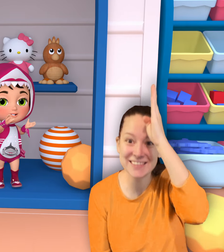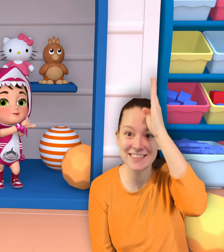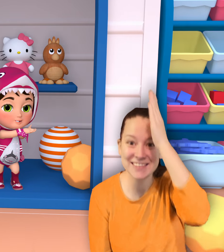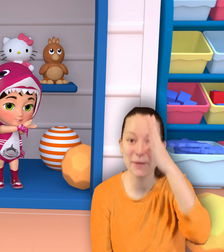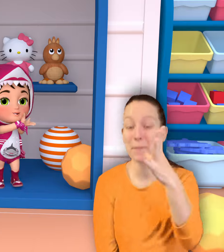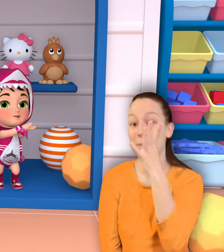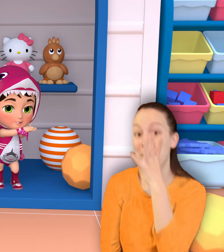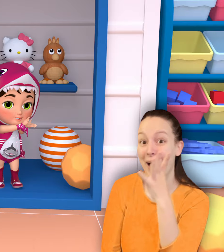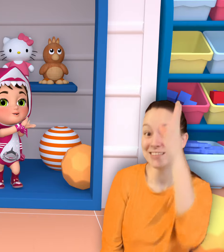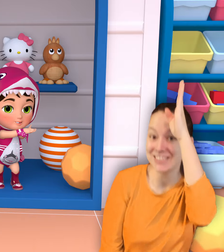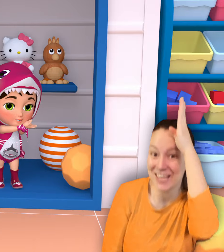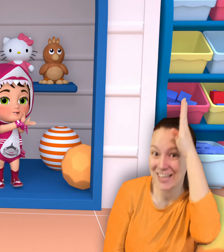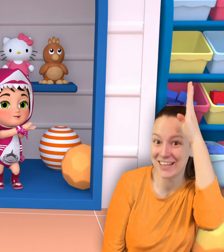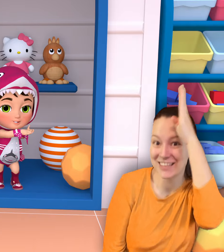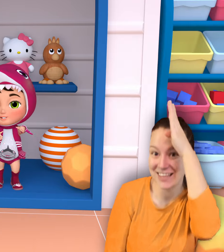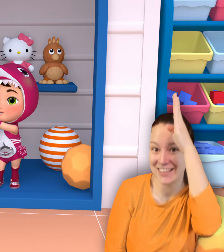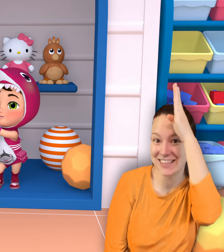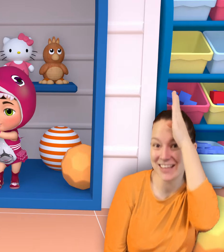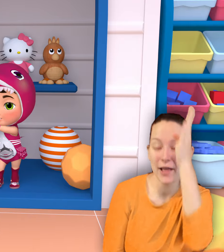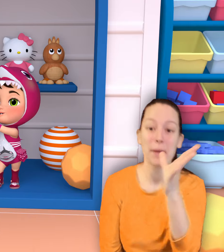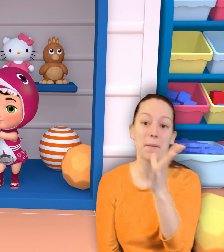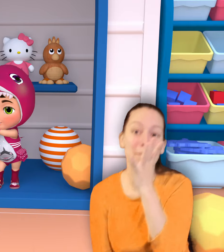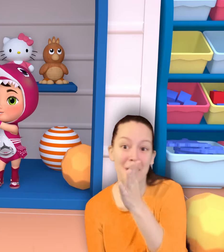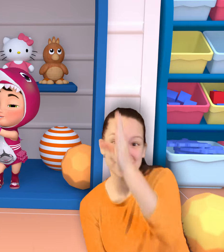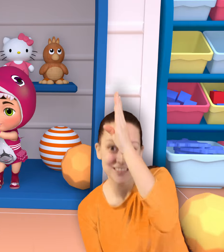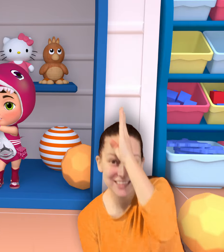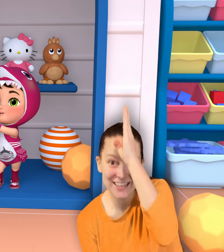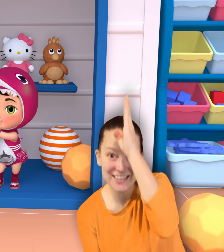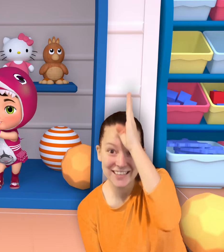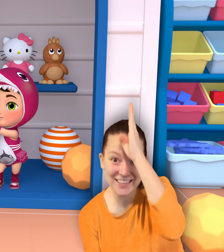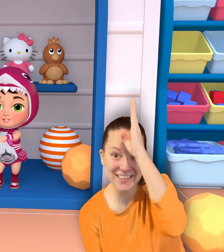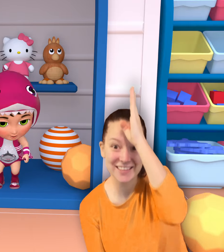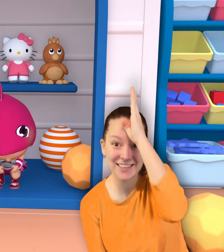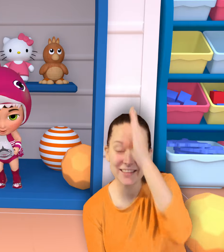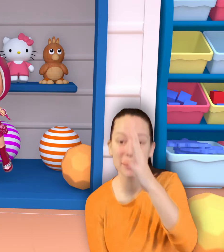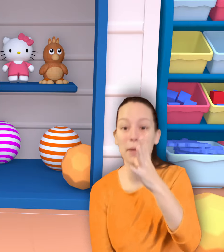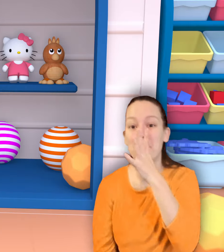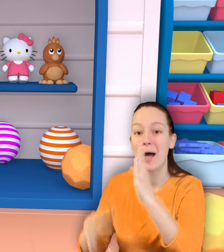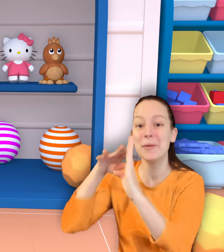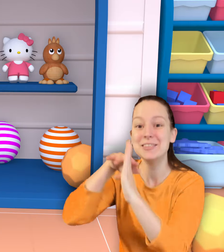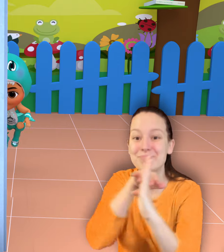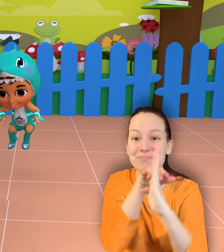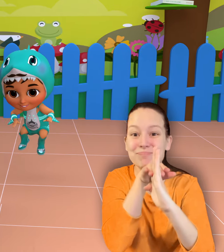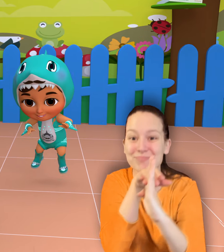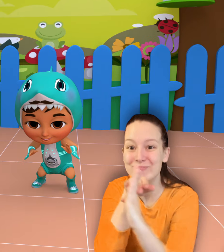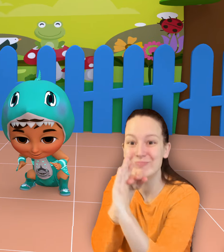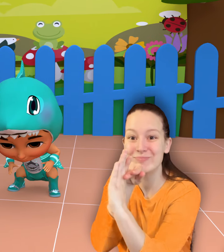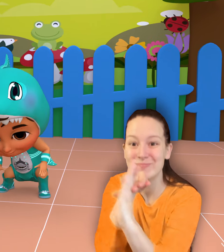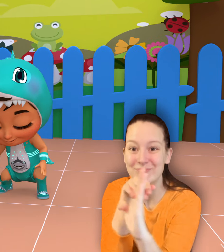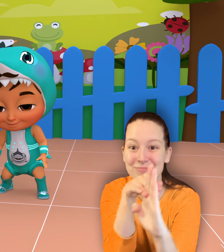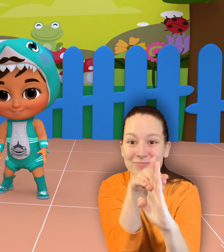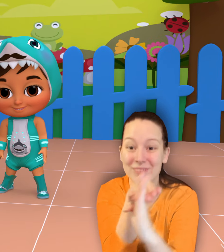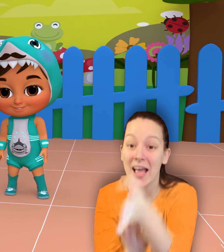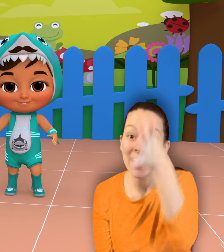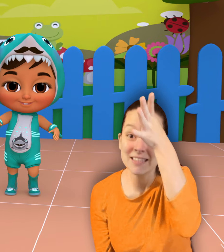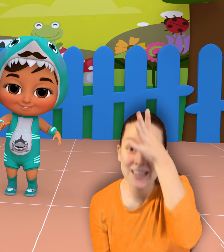zamMamaZMamazamMamaZ